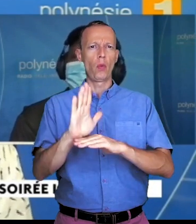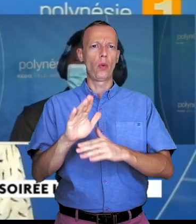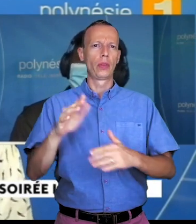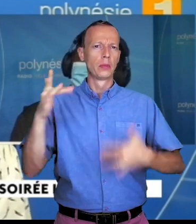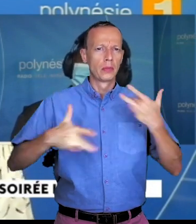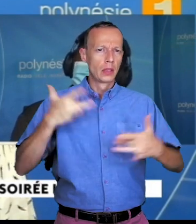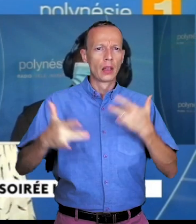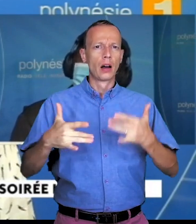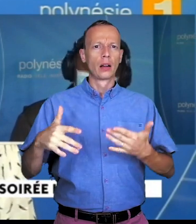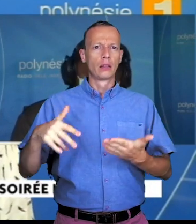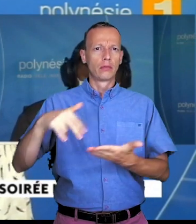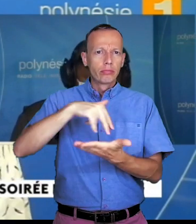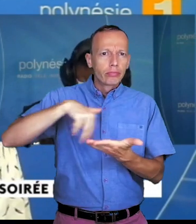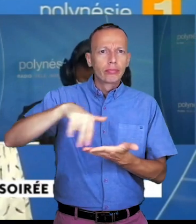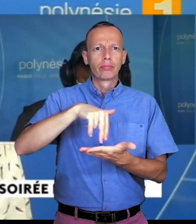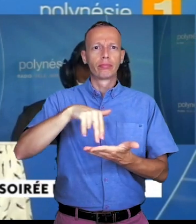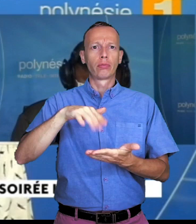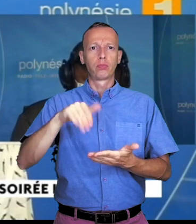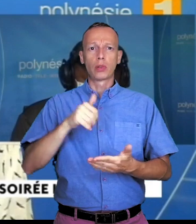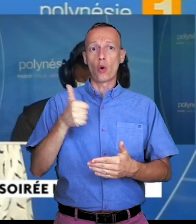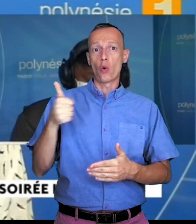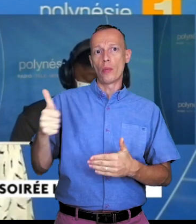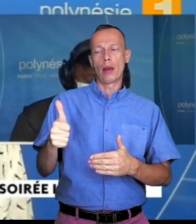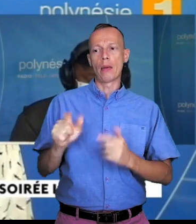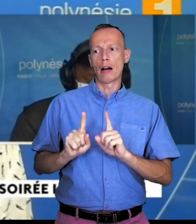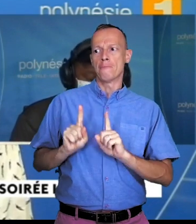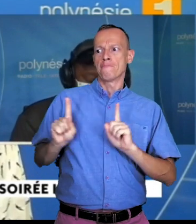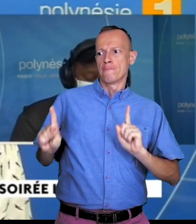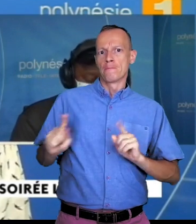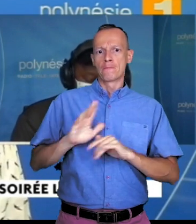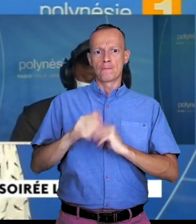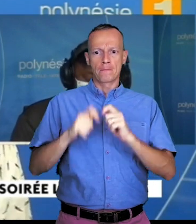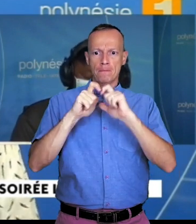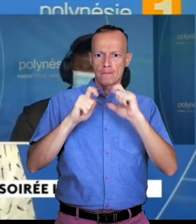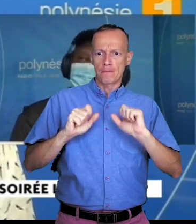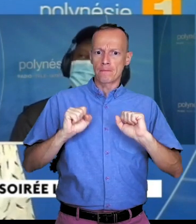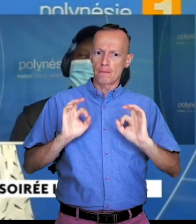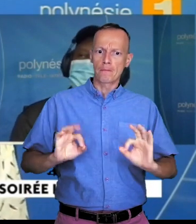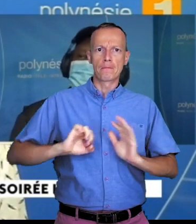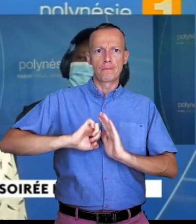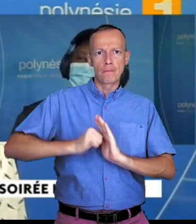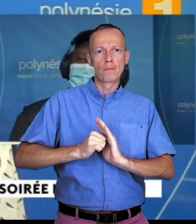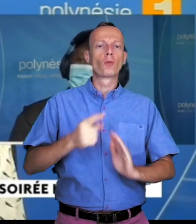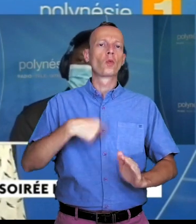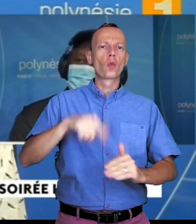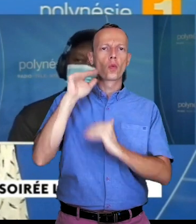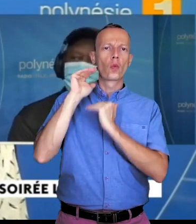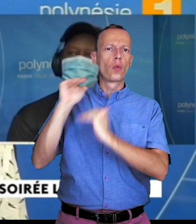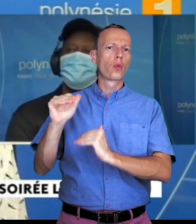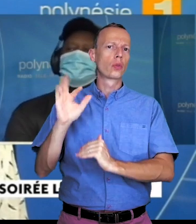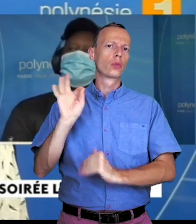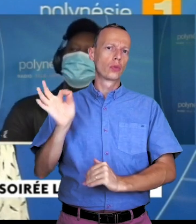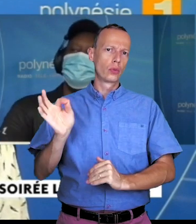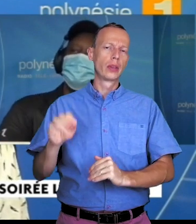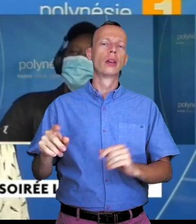être dans le théâtre, de pouvoir être sur la scène. Et du coup, ils ont veillé eux-mêmes à appliquer des gestes barrières de manière très stricte. Donc, on a